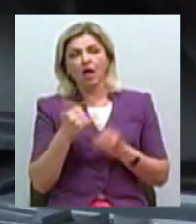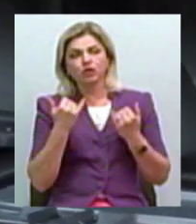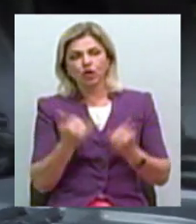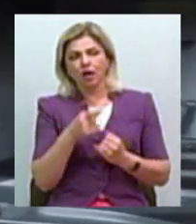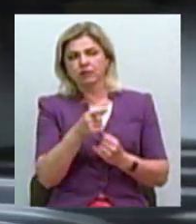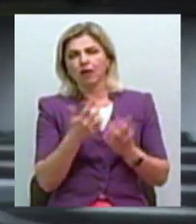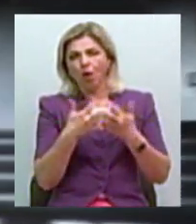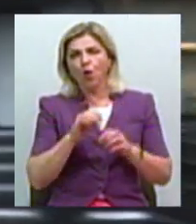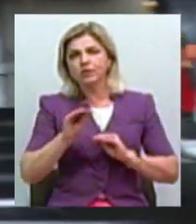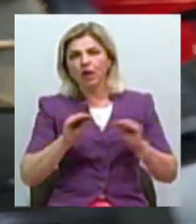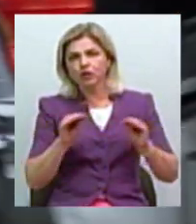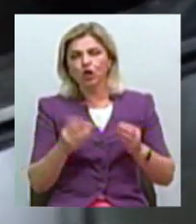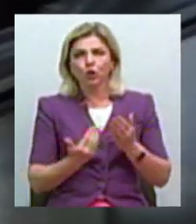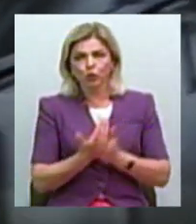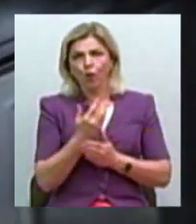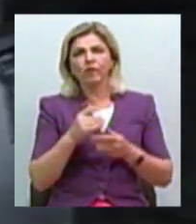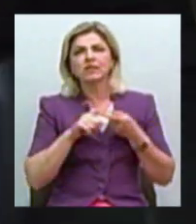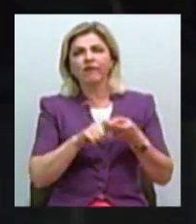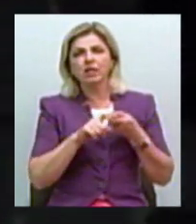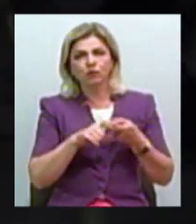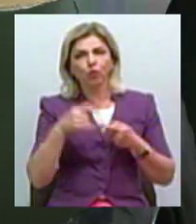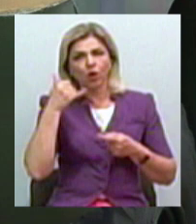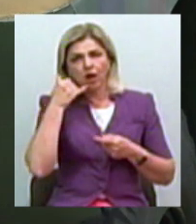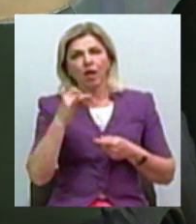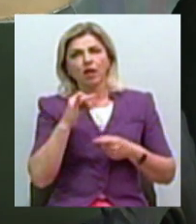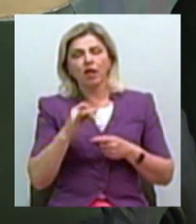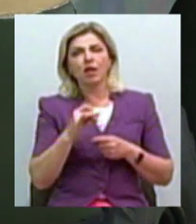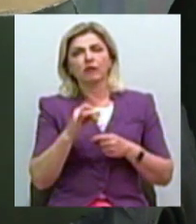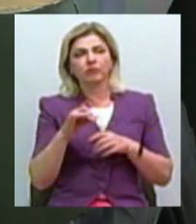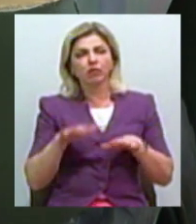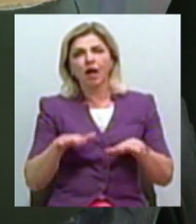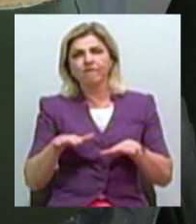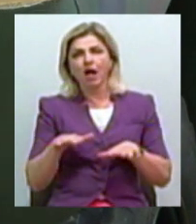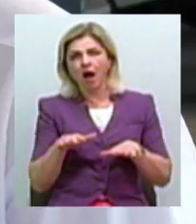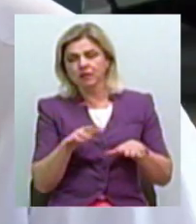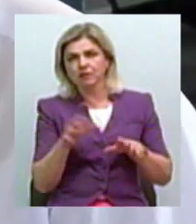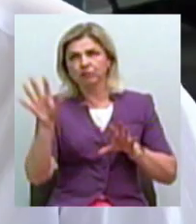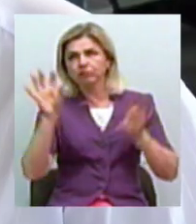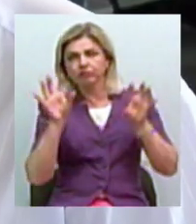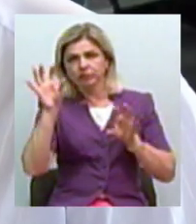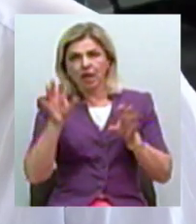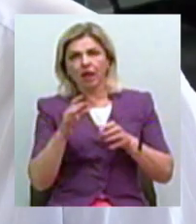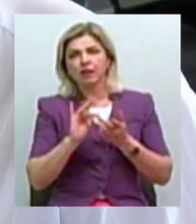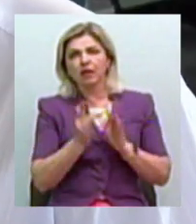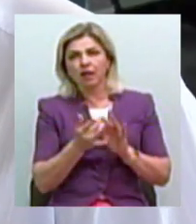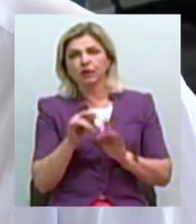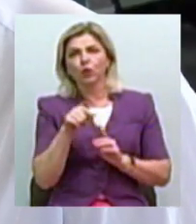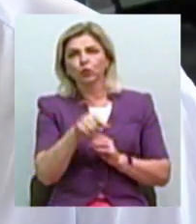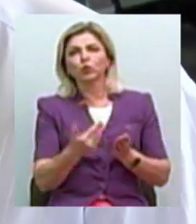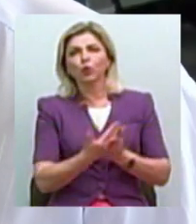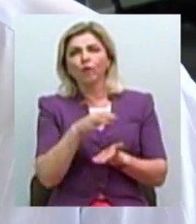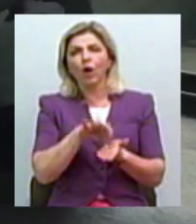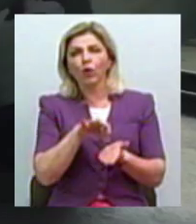новими зразками зв'язку, навігації і тепловізійний камінь «Атритін». Тут стоять нові колеса